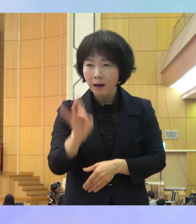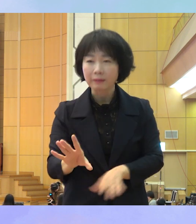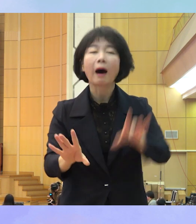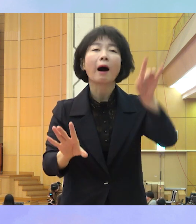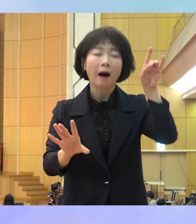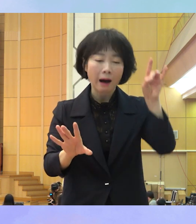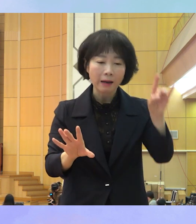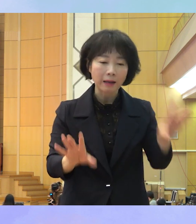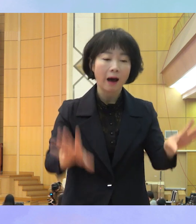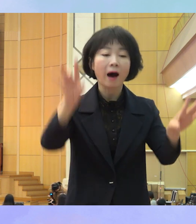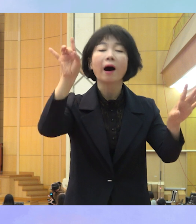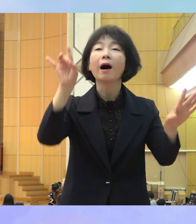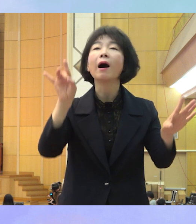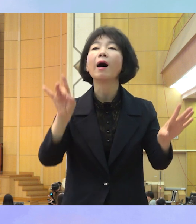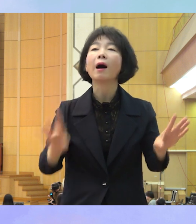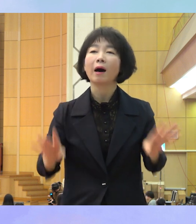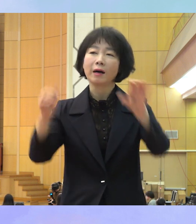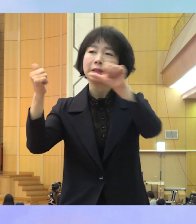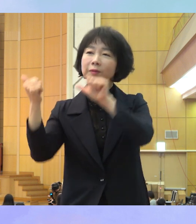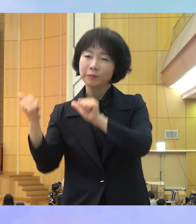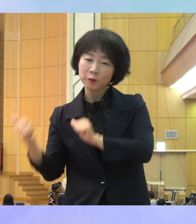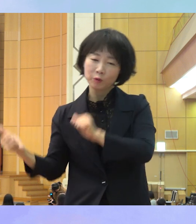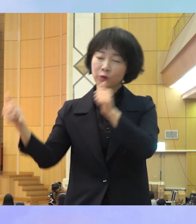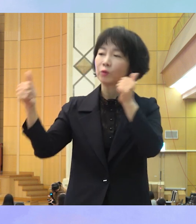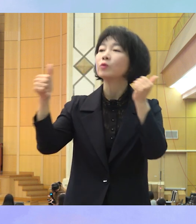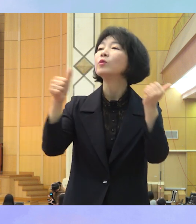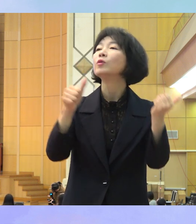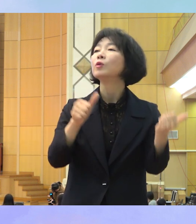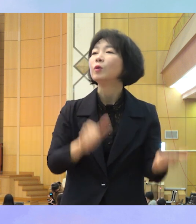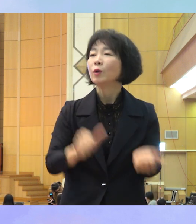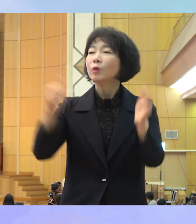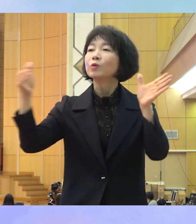문제들 하나하나